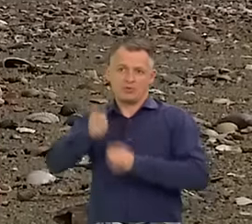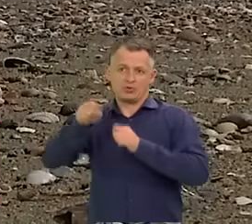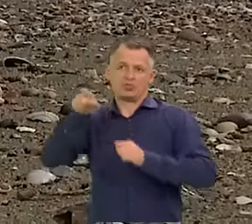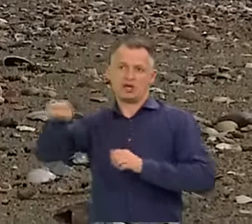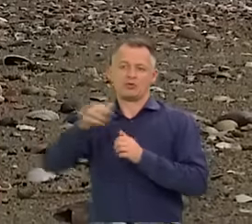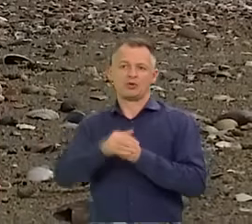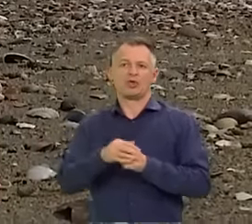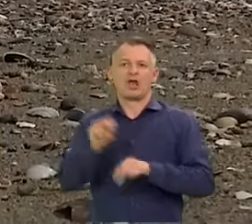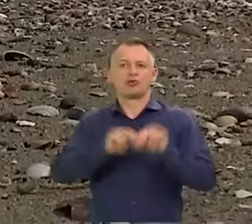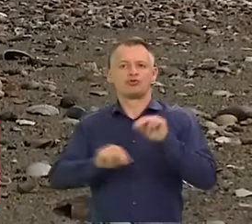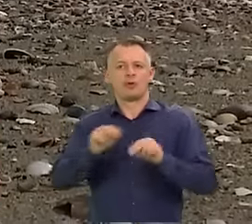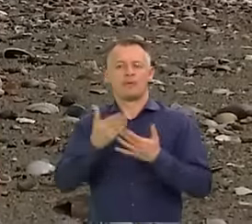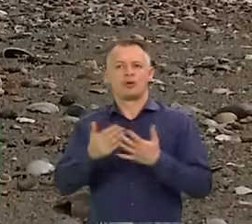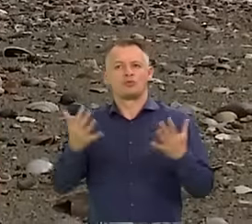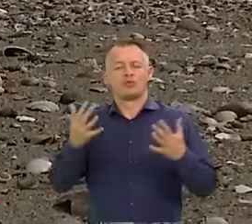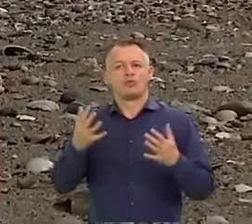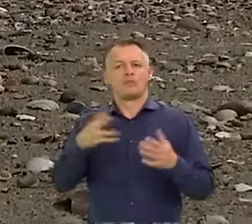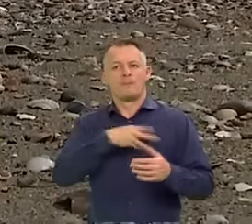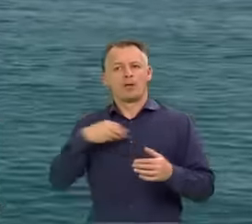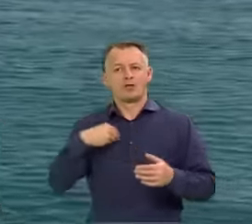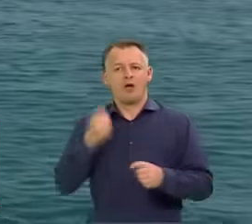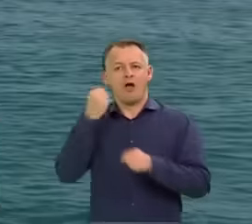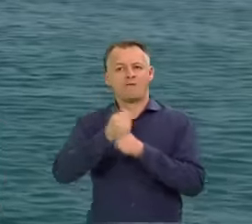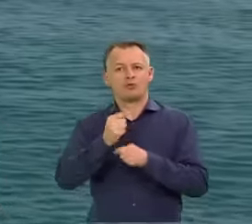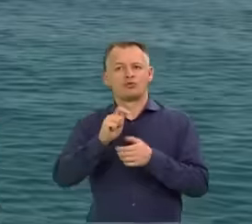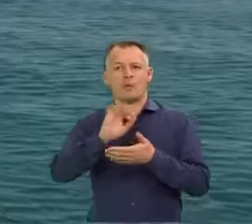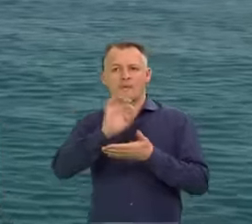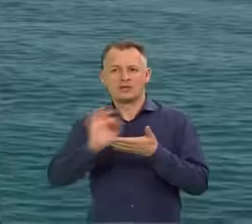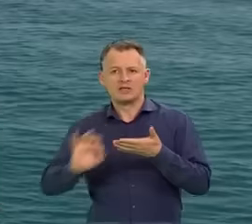a lansat și o petiție pentru protejarea Mării Negre și